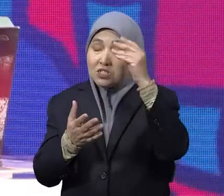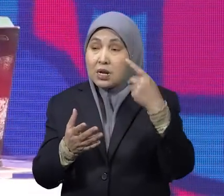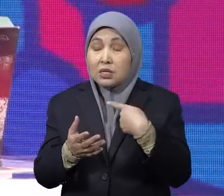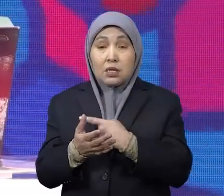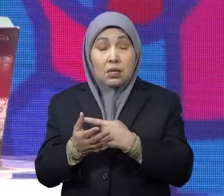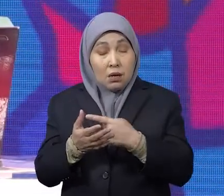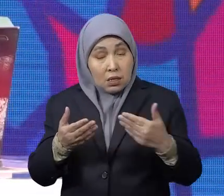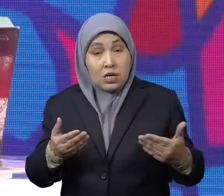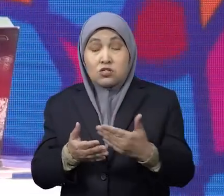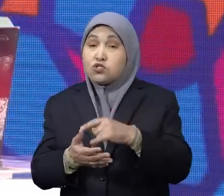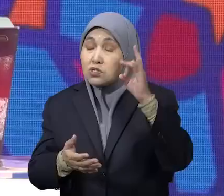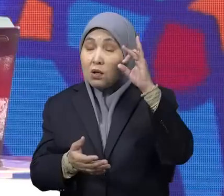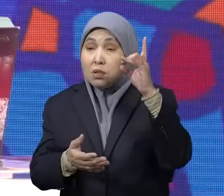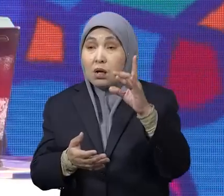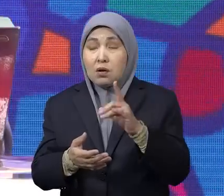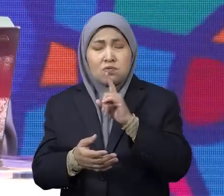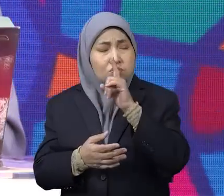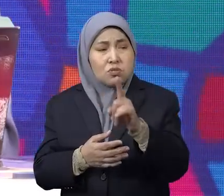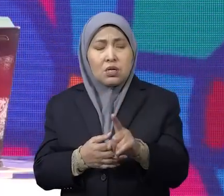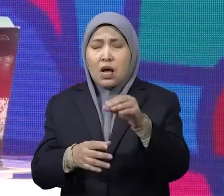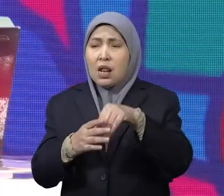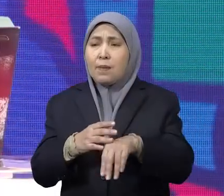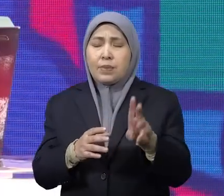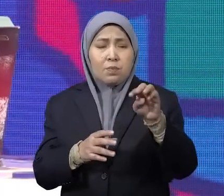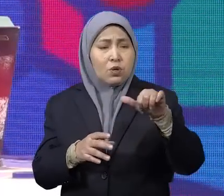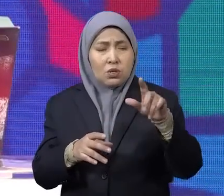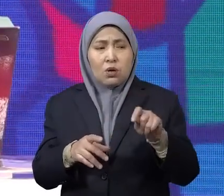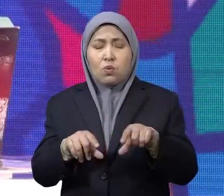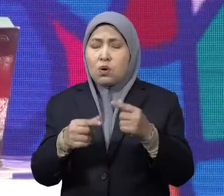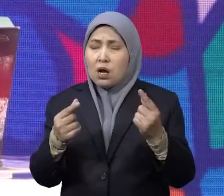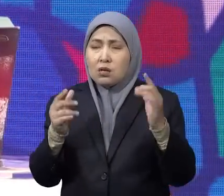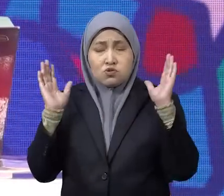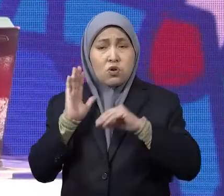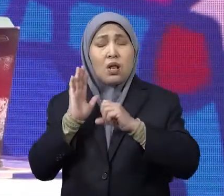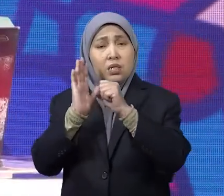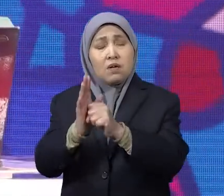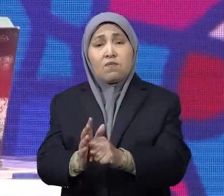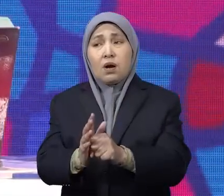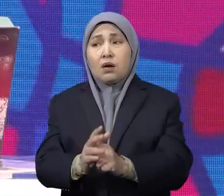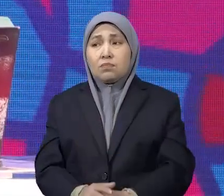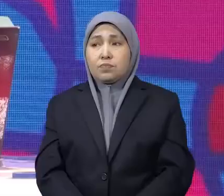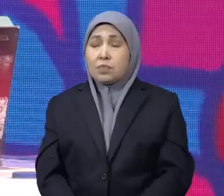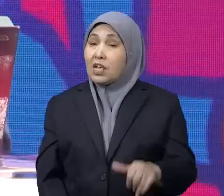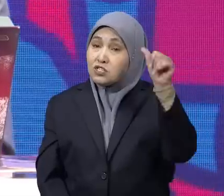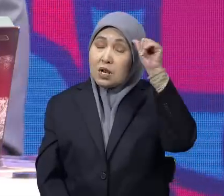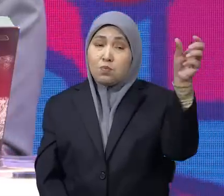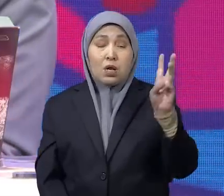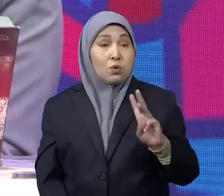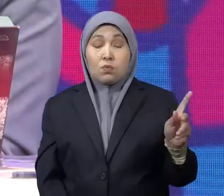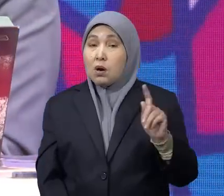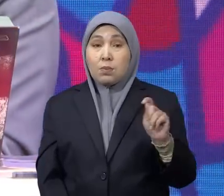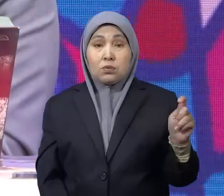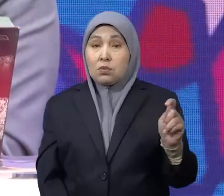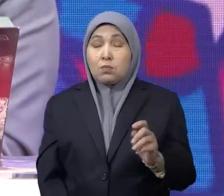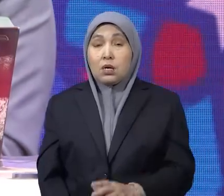selanjutnya insya-Allah taala. Pastinya dalam My Quran Time, Quran, Solat, infaq. Assalamualaikum warahmatullahi wabarakatuh. Jumpa